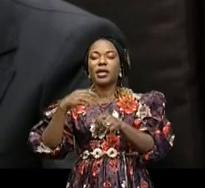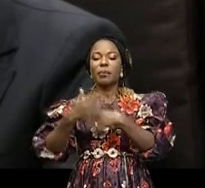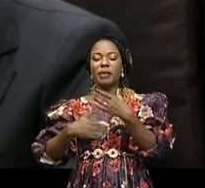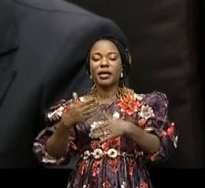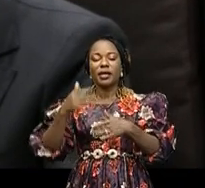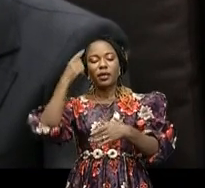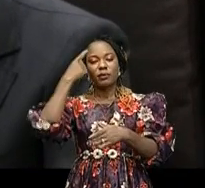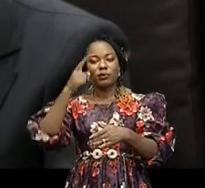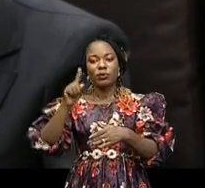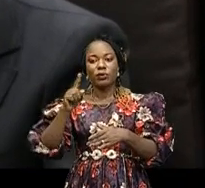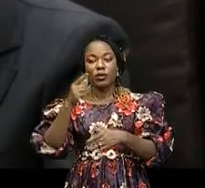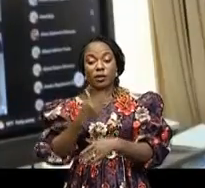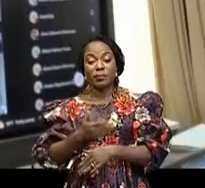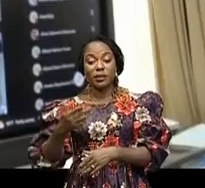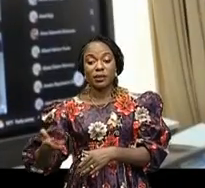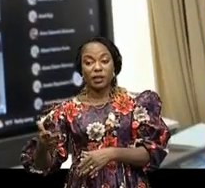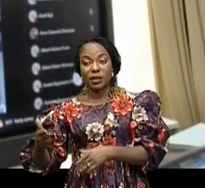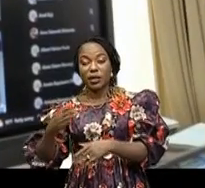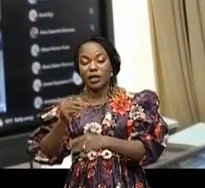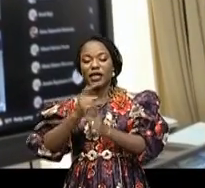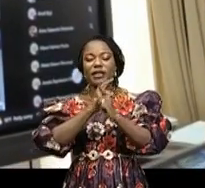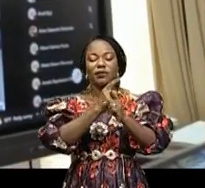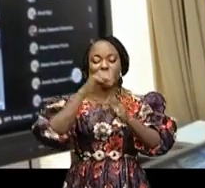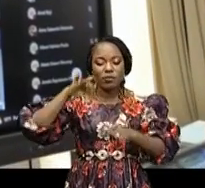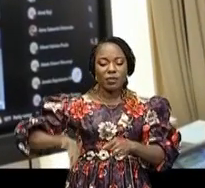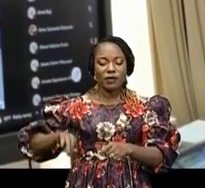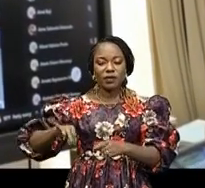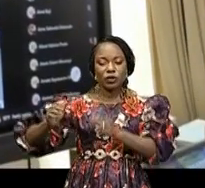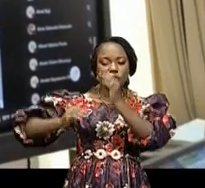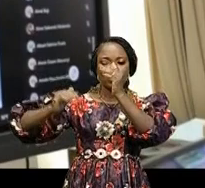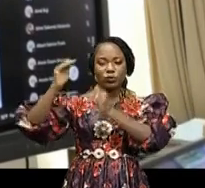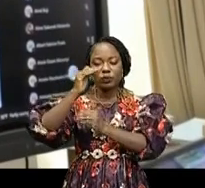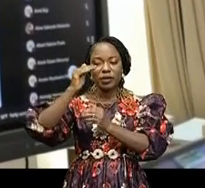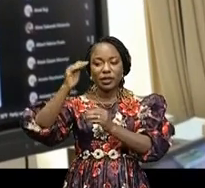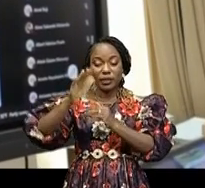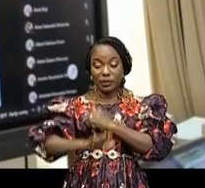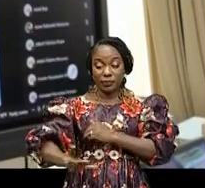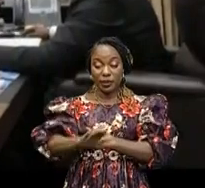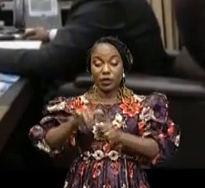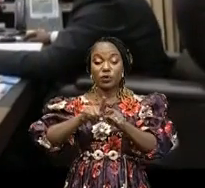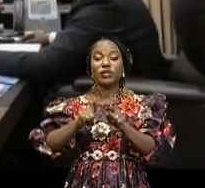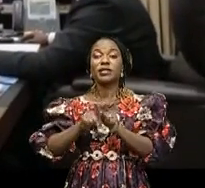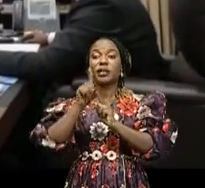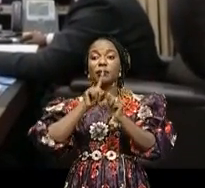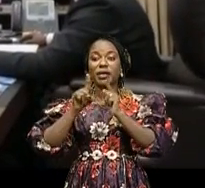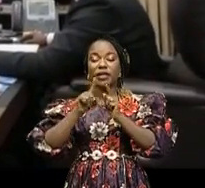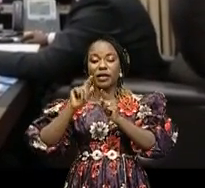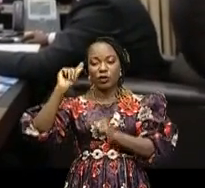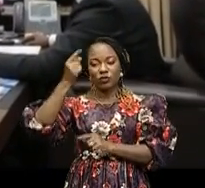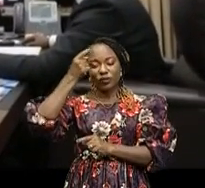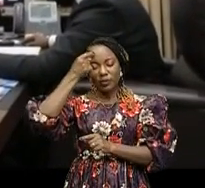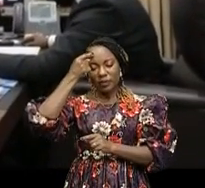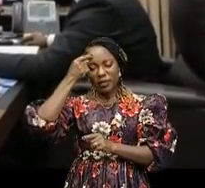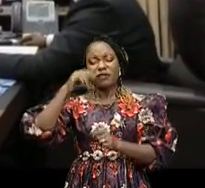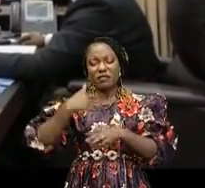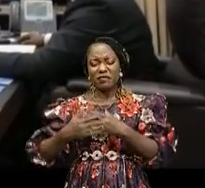sauvegarde des acquis démocratiques et la défense des intérêts supérieurs de la nation. Il a martelé que le gouvernement ne